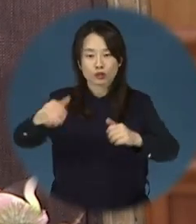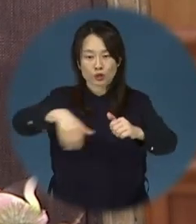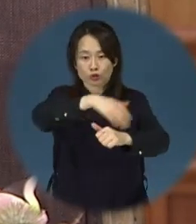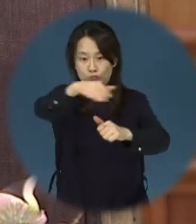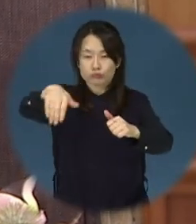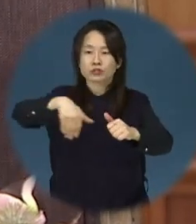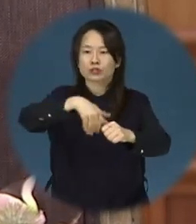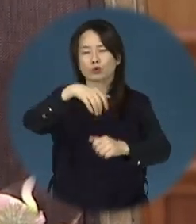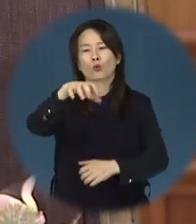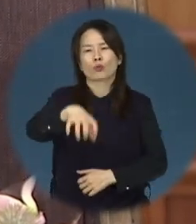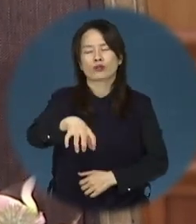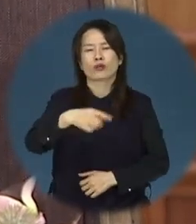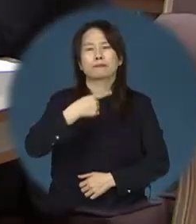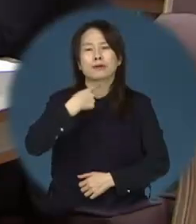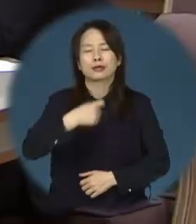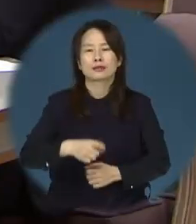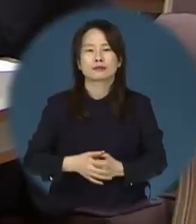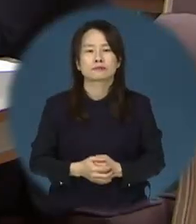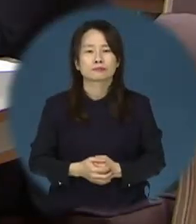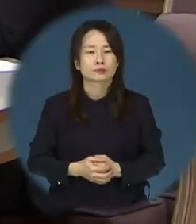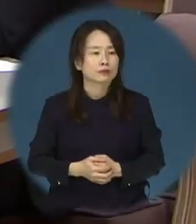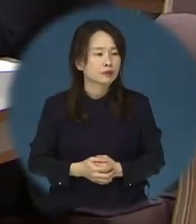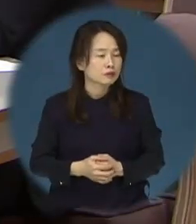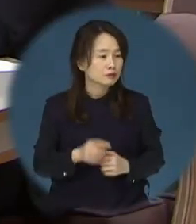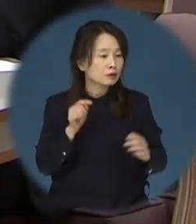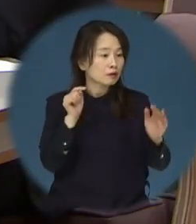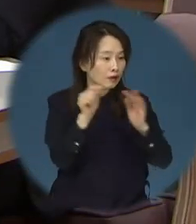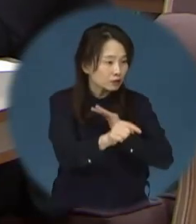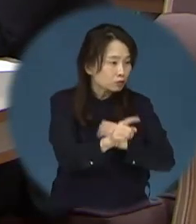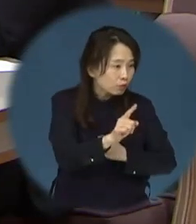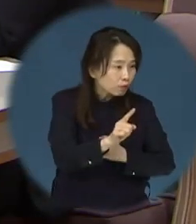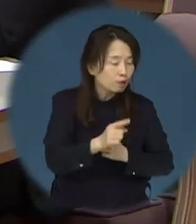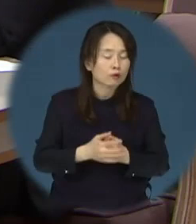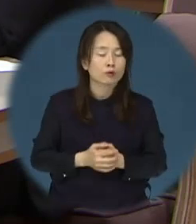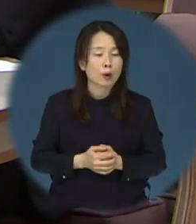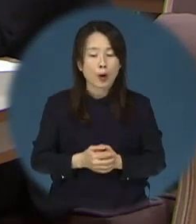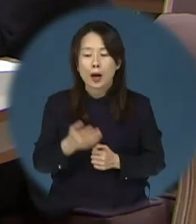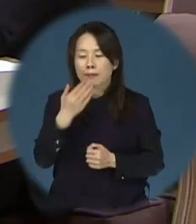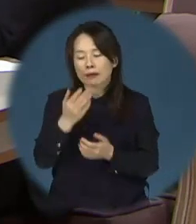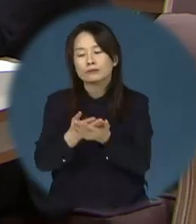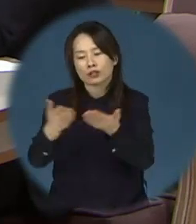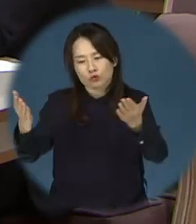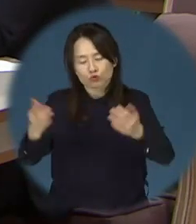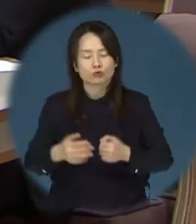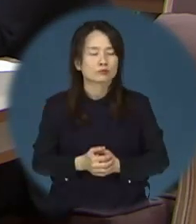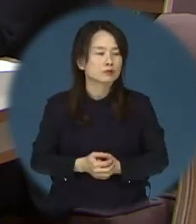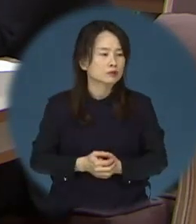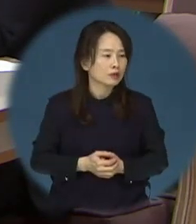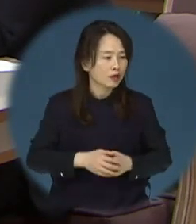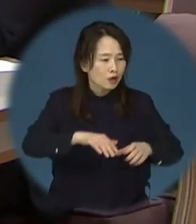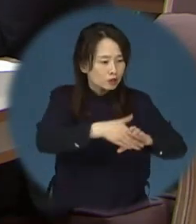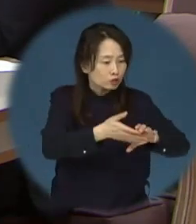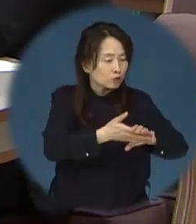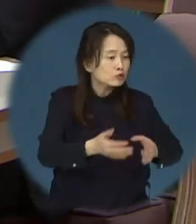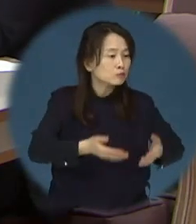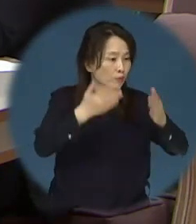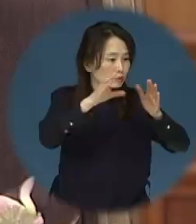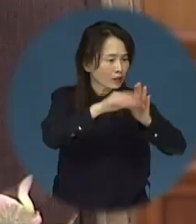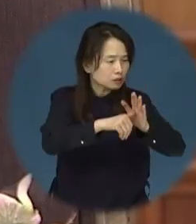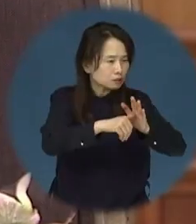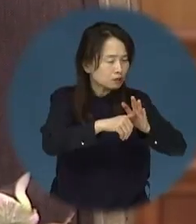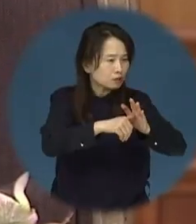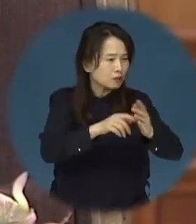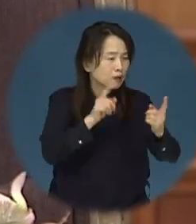배식 예. 현장이었었던 것 예. 같아요. 그 현장에 가셔서 밥을 나눠주고 예. 설거지하는 봉사하는데 뭐를 보신